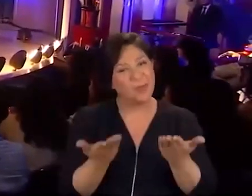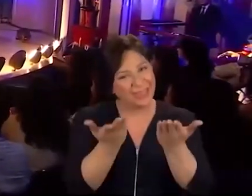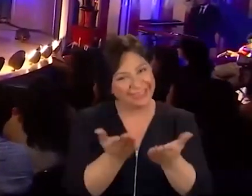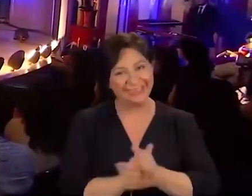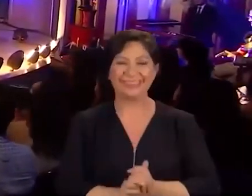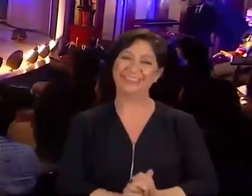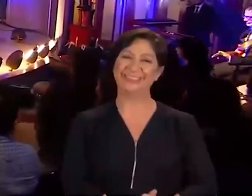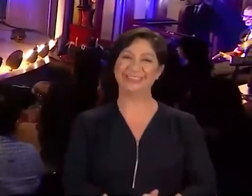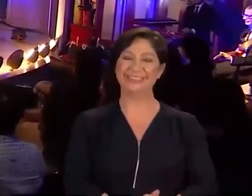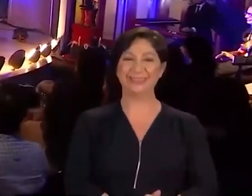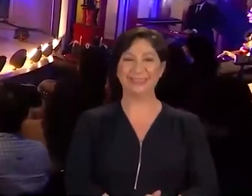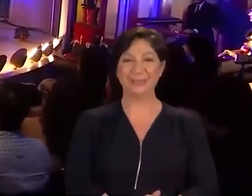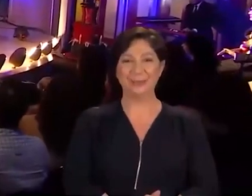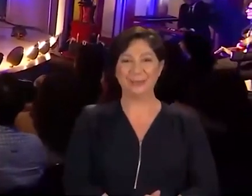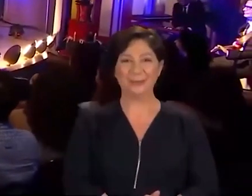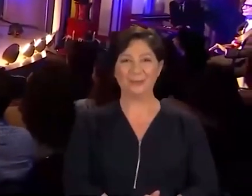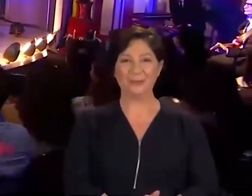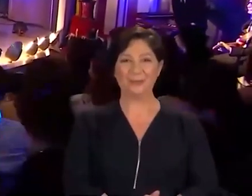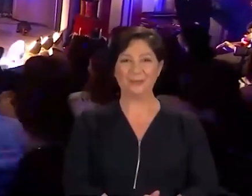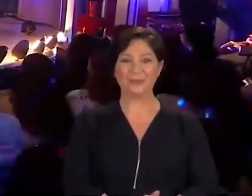edersin. Harikulade.